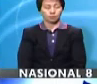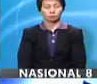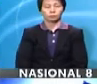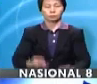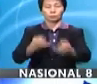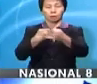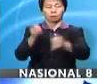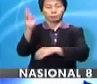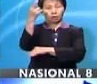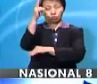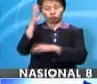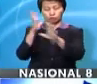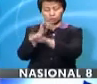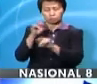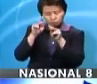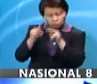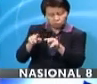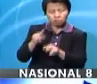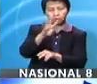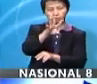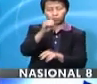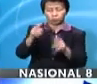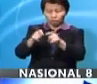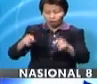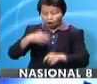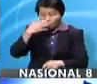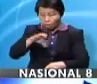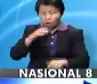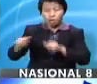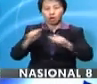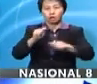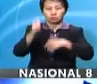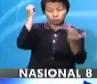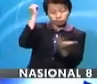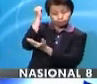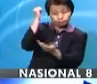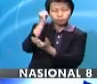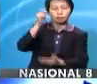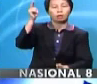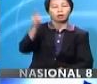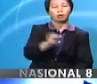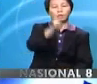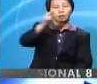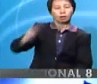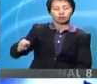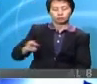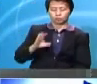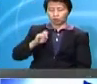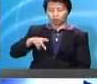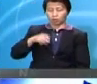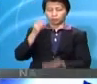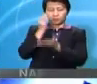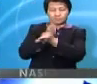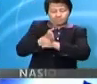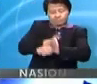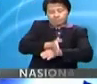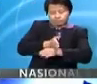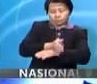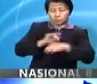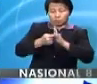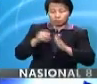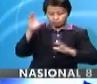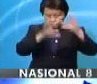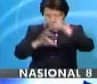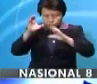Jabatan Hutan Sarawak mengenal pasti 40 lokasi panas aktiviti pembalakan haram. Operasi gergaji dilancar bagi